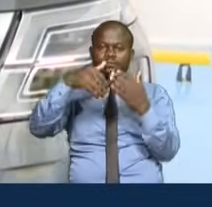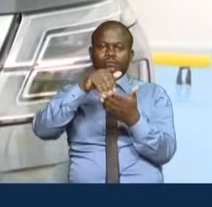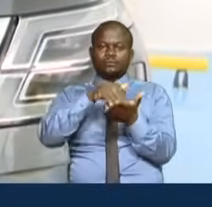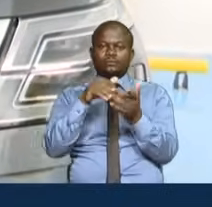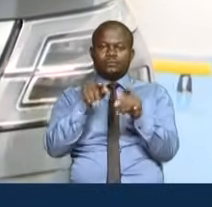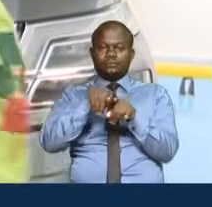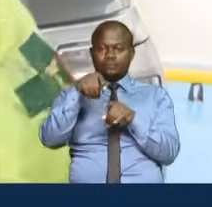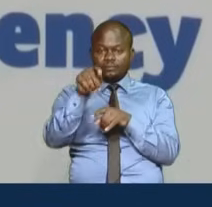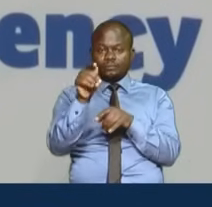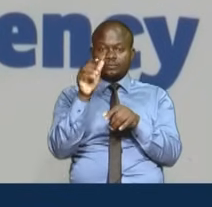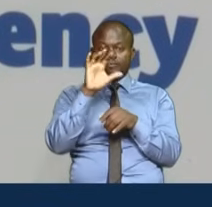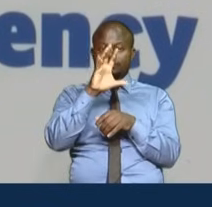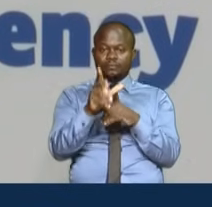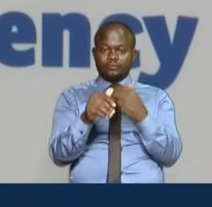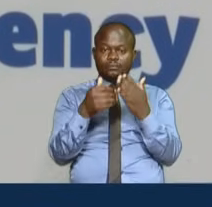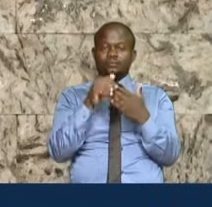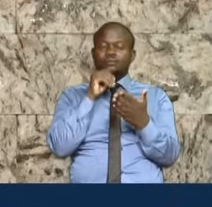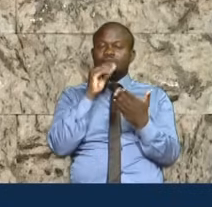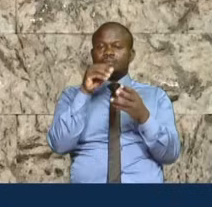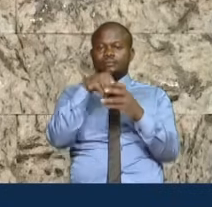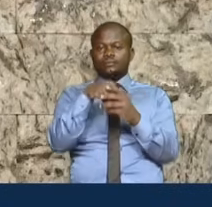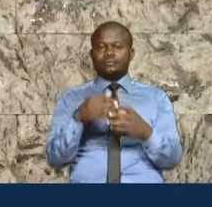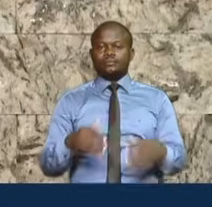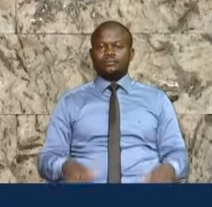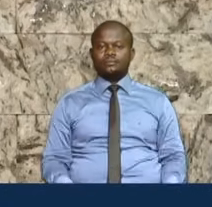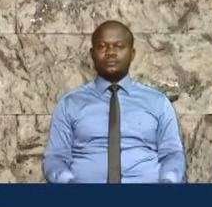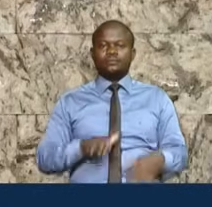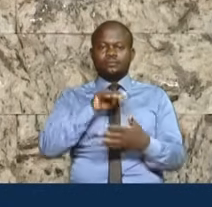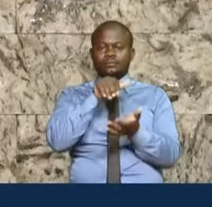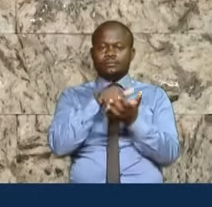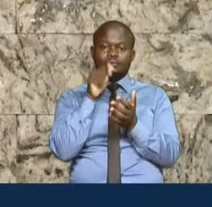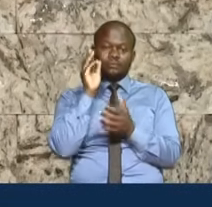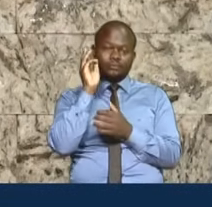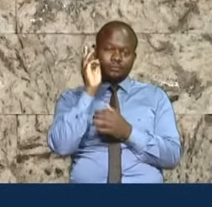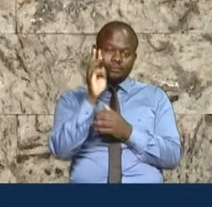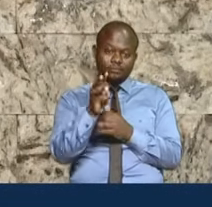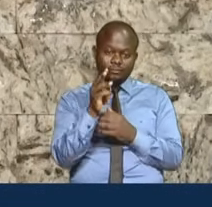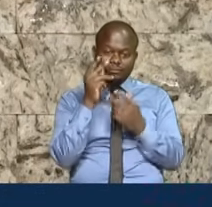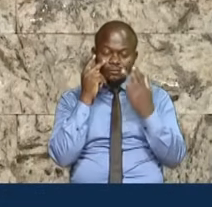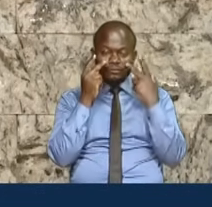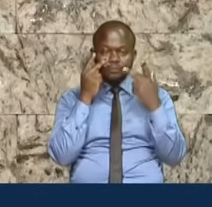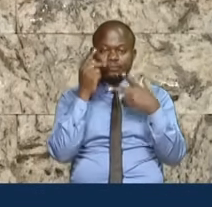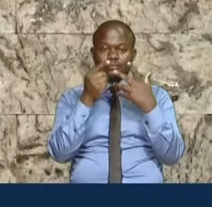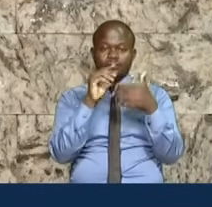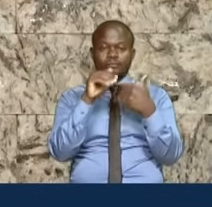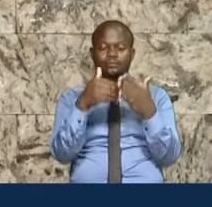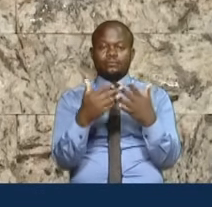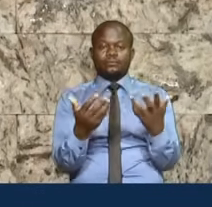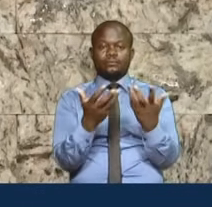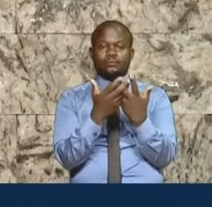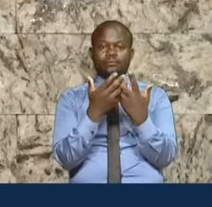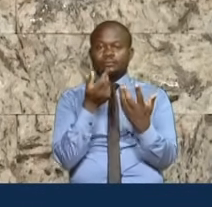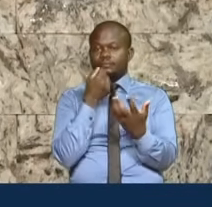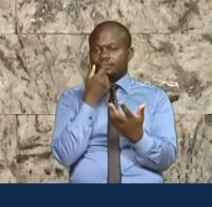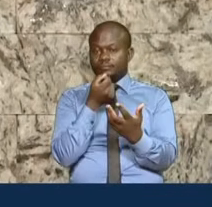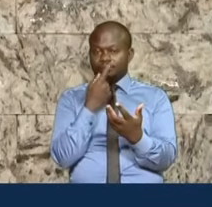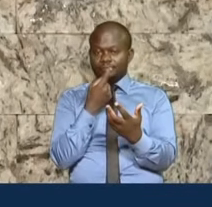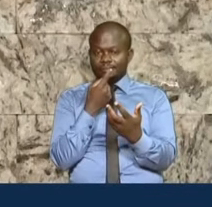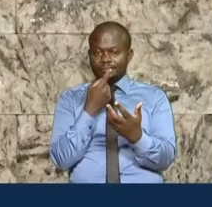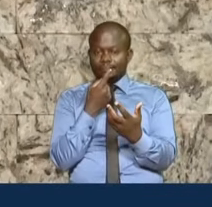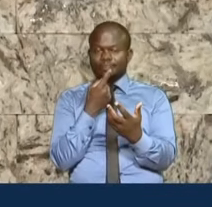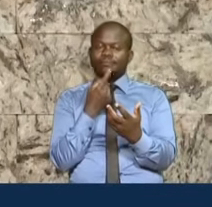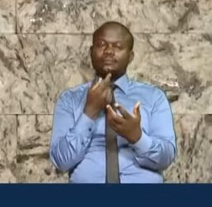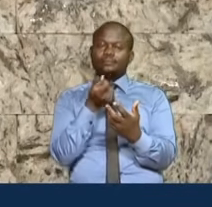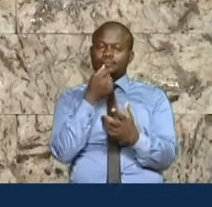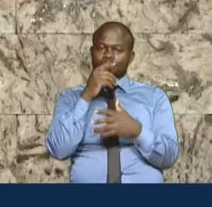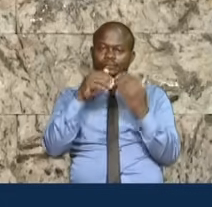nk'ibi usibye muri Afurika kitari kiri. Ikigo rero kizajya kireba ibijyanye n'imiti